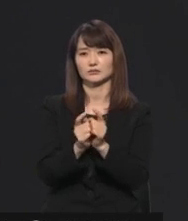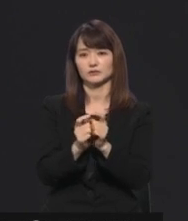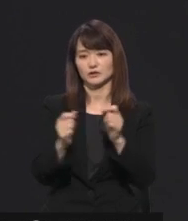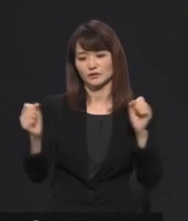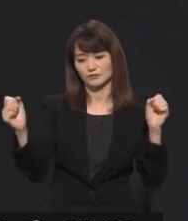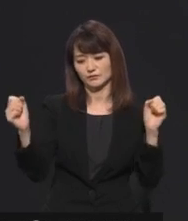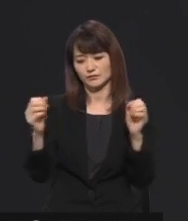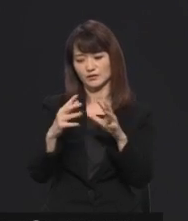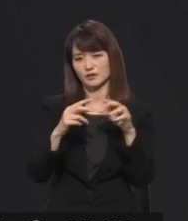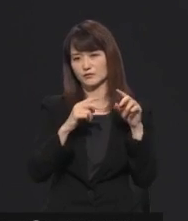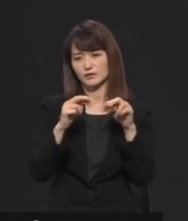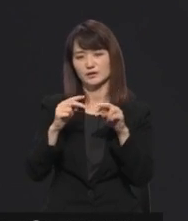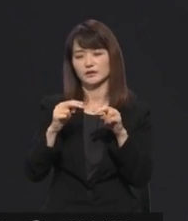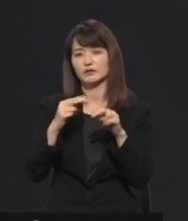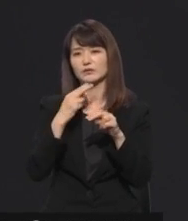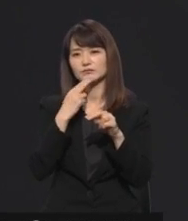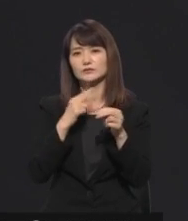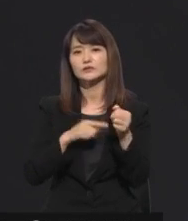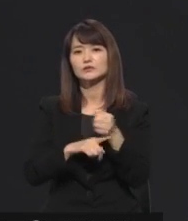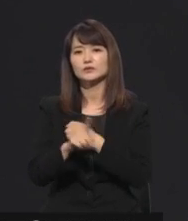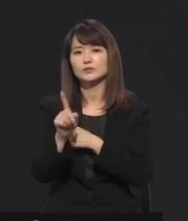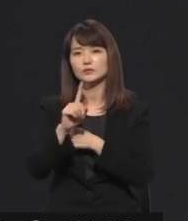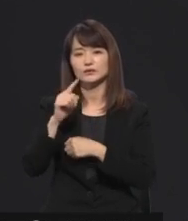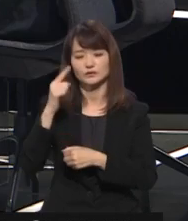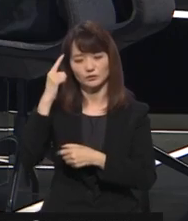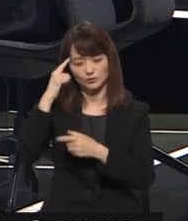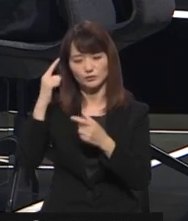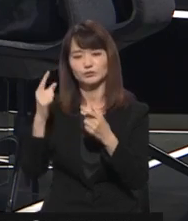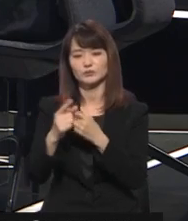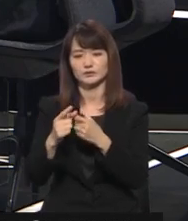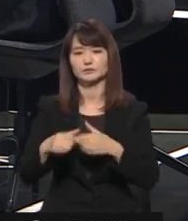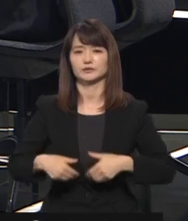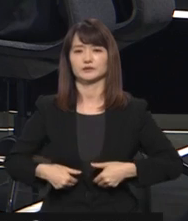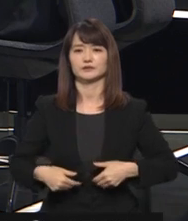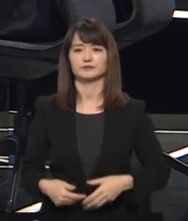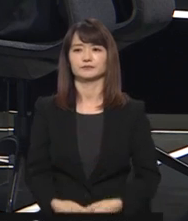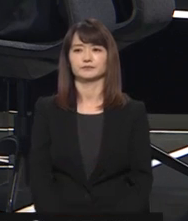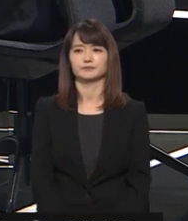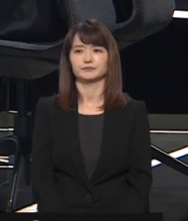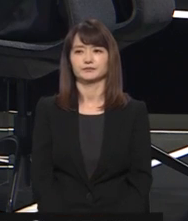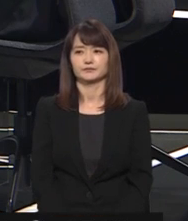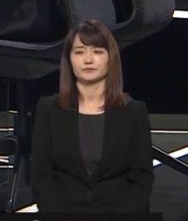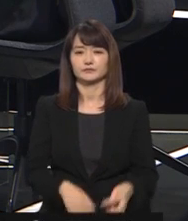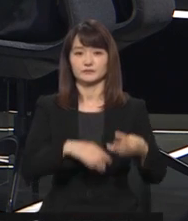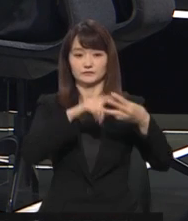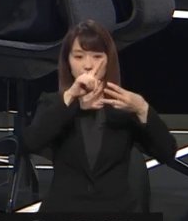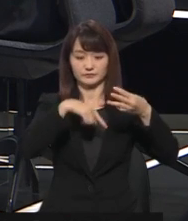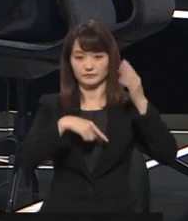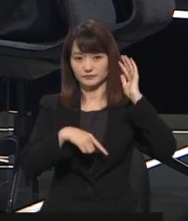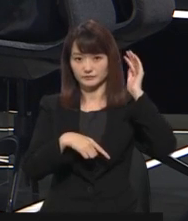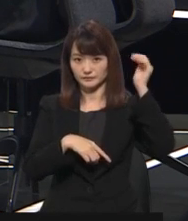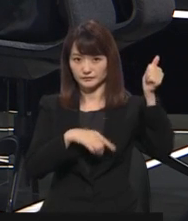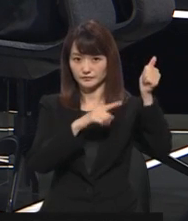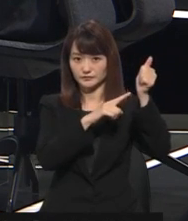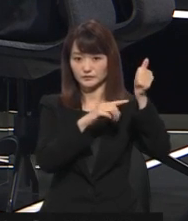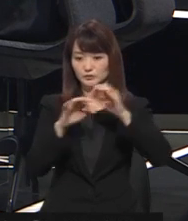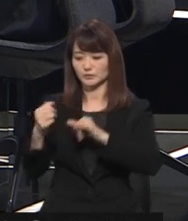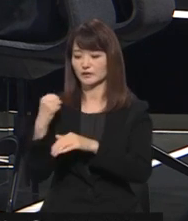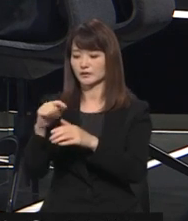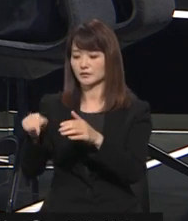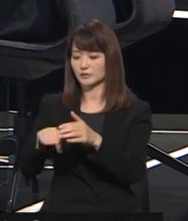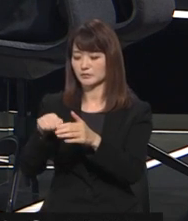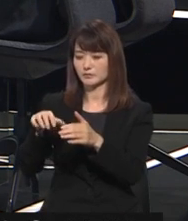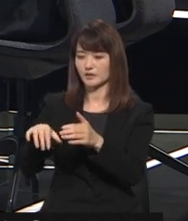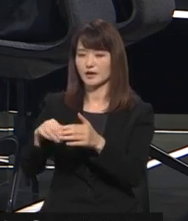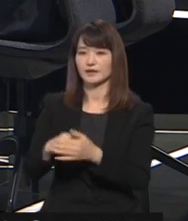고민해 볼 필요 있어 맏이 드립니다 이후도 생각해 볼 필요가 있을 것 같아요 윤석렬 대통령이 내부 총질 문자 등 여러가지에 대해서